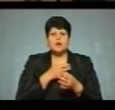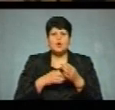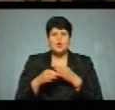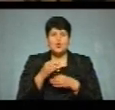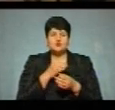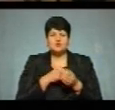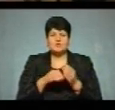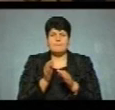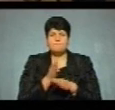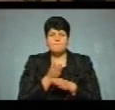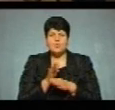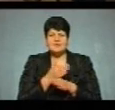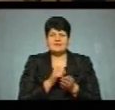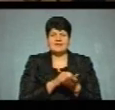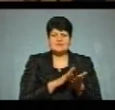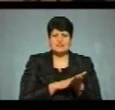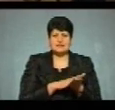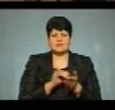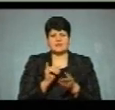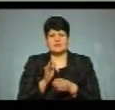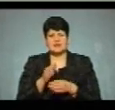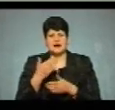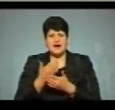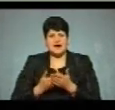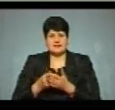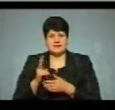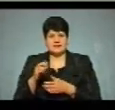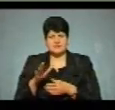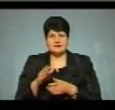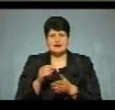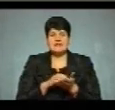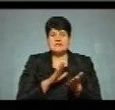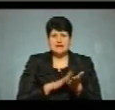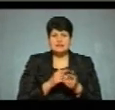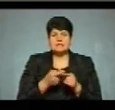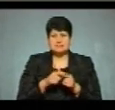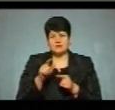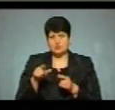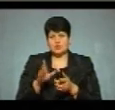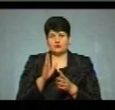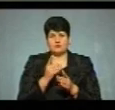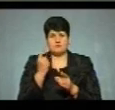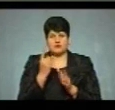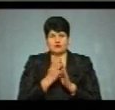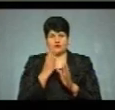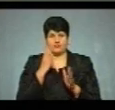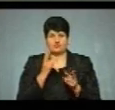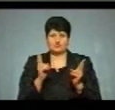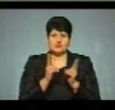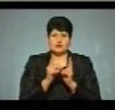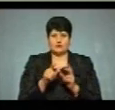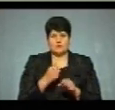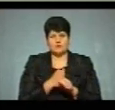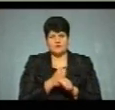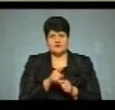безробітних, поділять на реєстраторів і кар'єрних радників. Реєстратори – це особи, які будуть першочергово зустрічати людину і працювати.